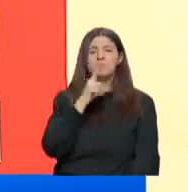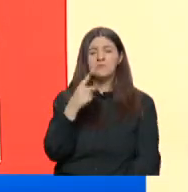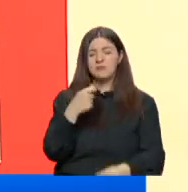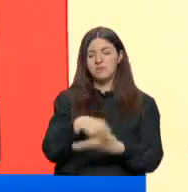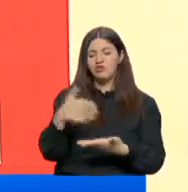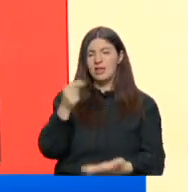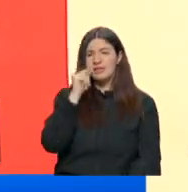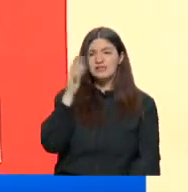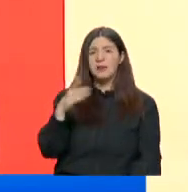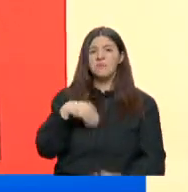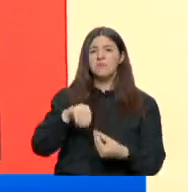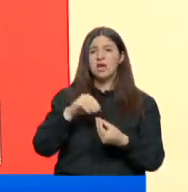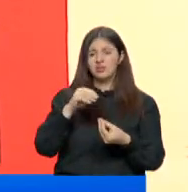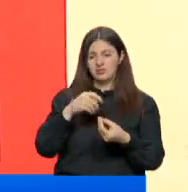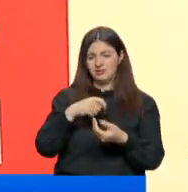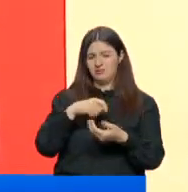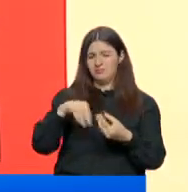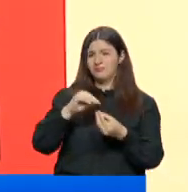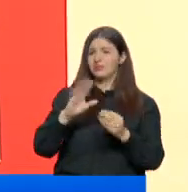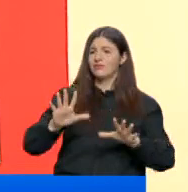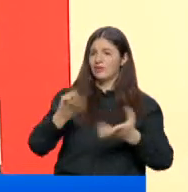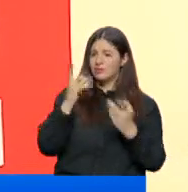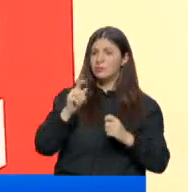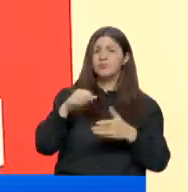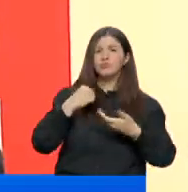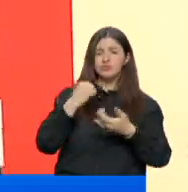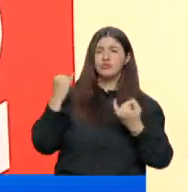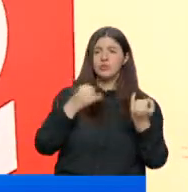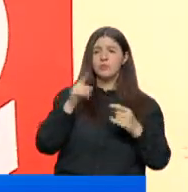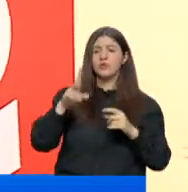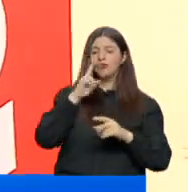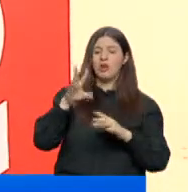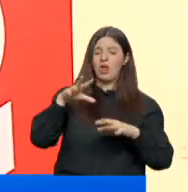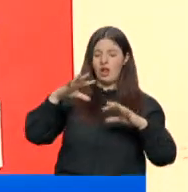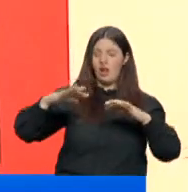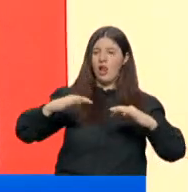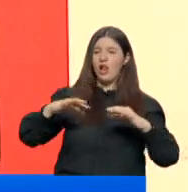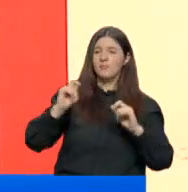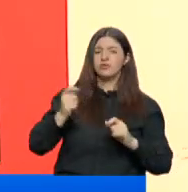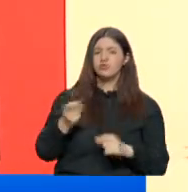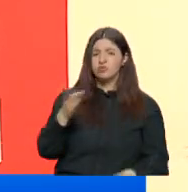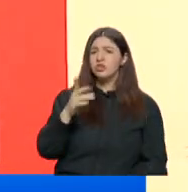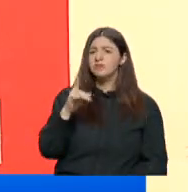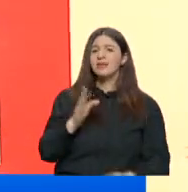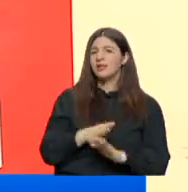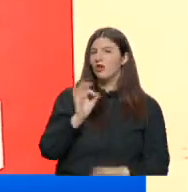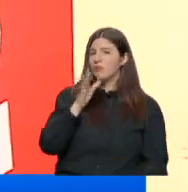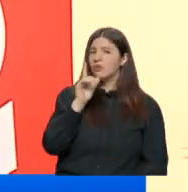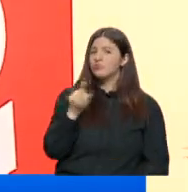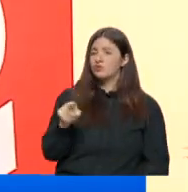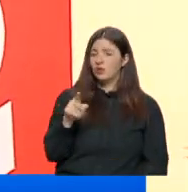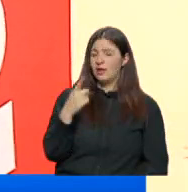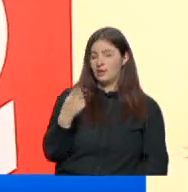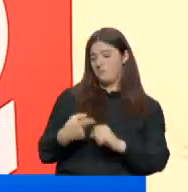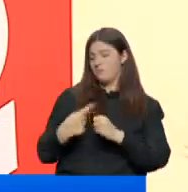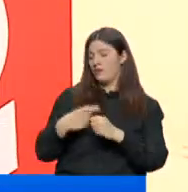maaş alan bir insan maaş zammından vazgeçmiş. Siz bütün bu bütçe tartışmalarını bunun üzerine oturtmaya çalışıyorsunuz. Şimdi niye önemli biliyor musunuz bu?